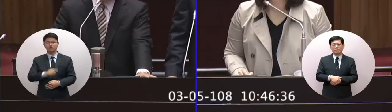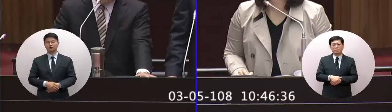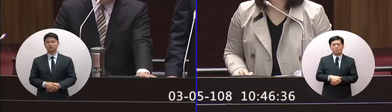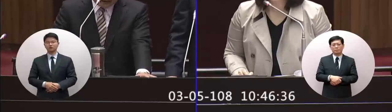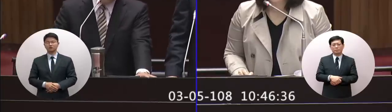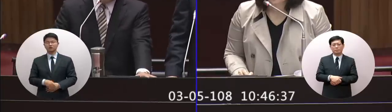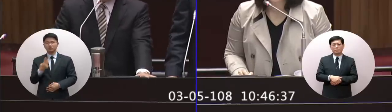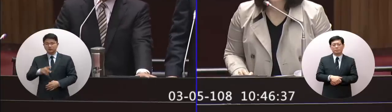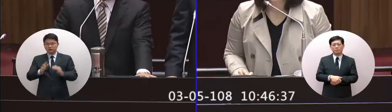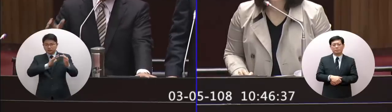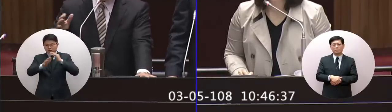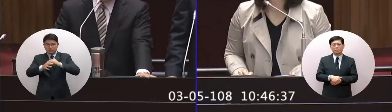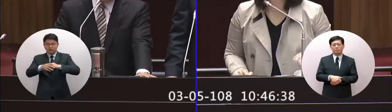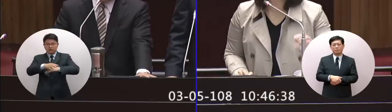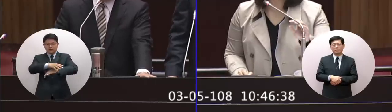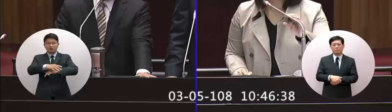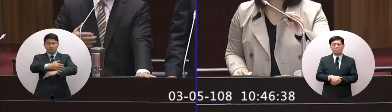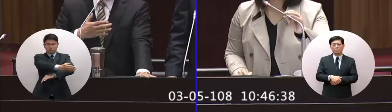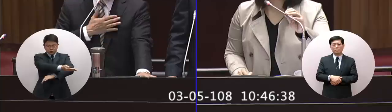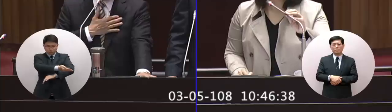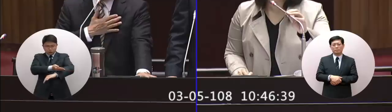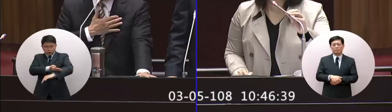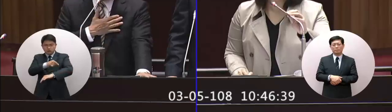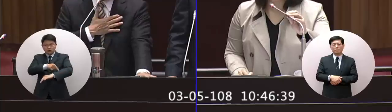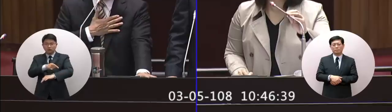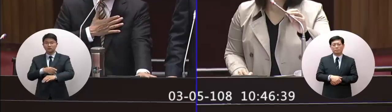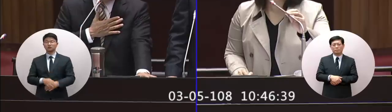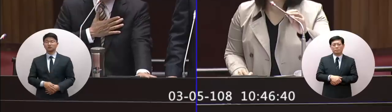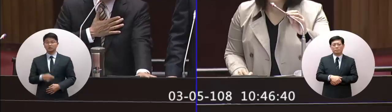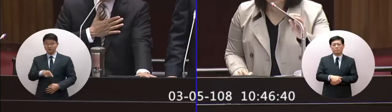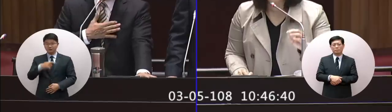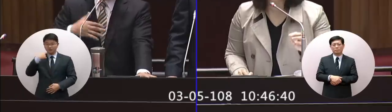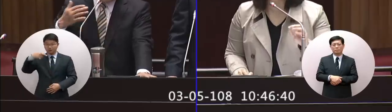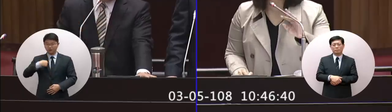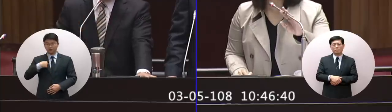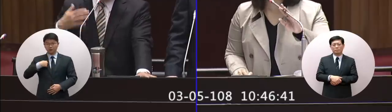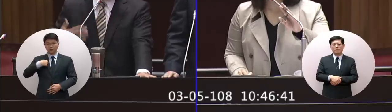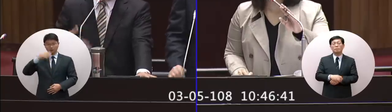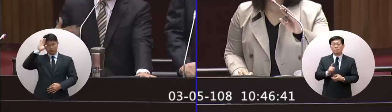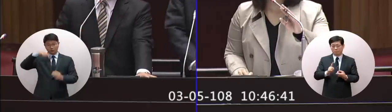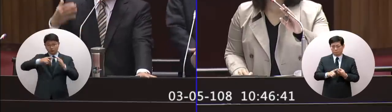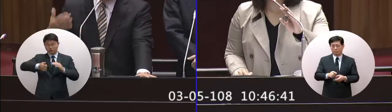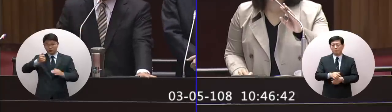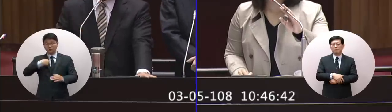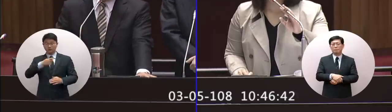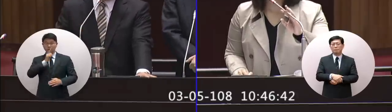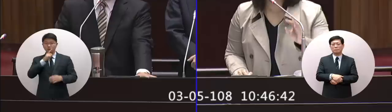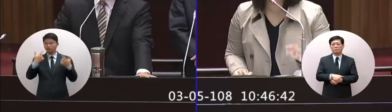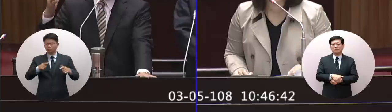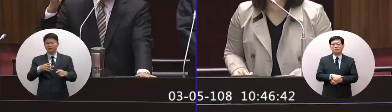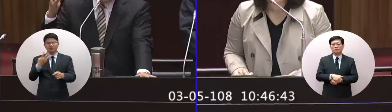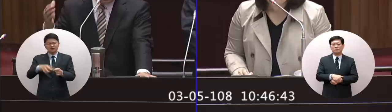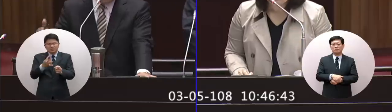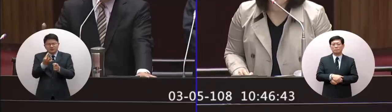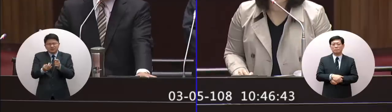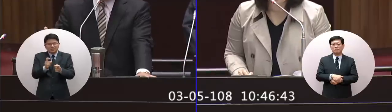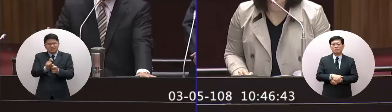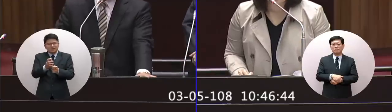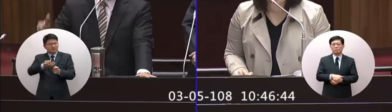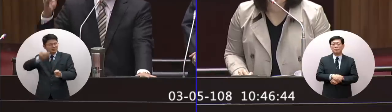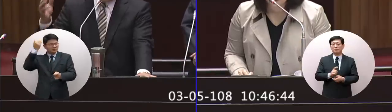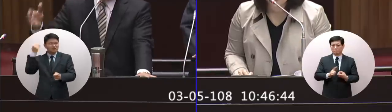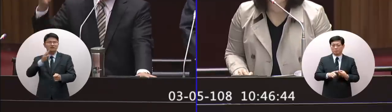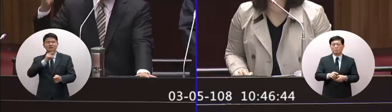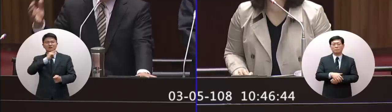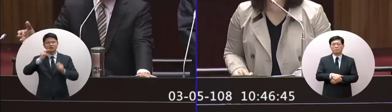站登陆点等等。而这个话还不是我苏贞昌说的，这个比我早几十年，是丘吉